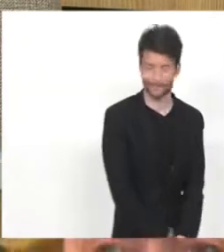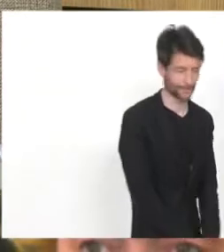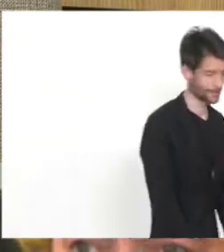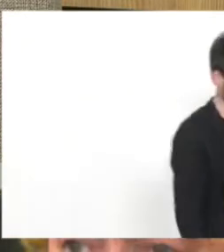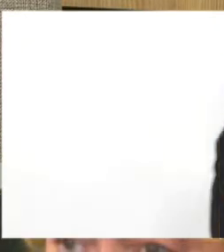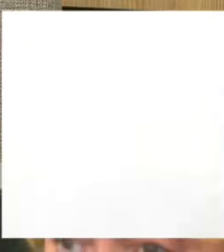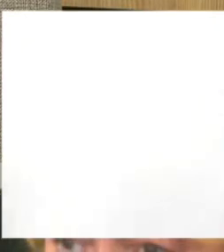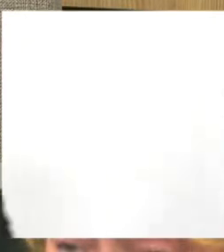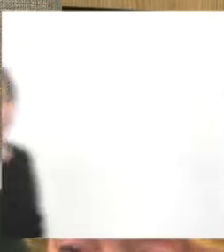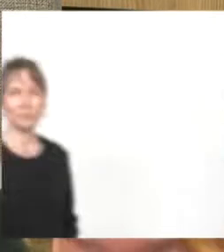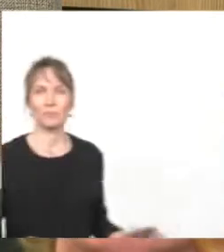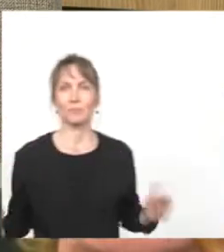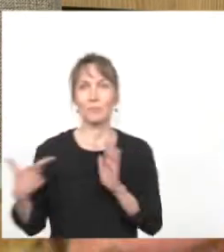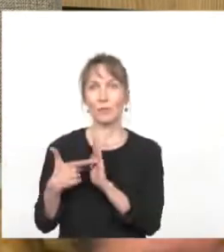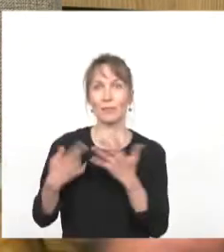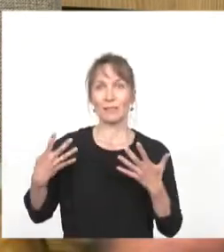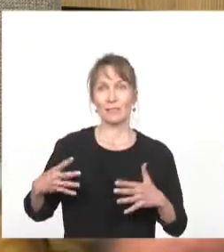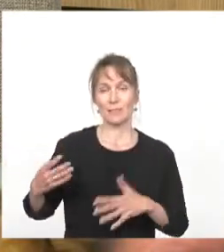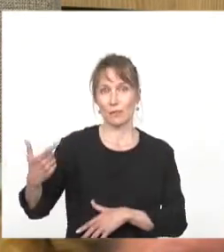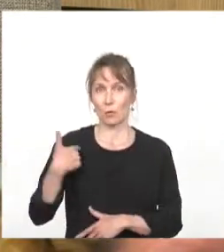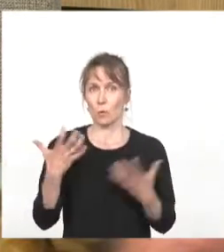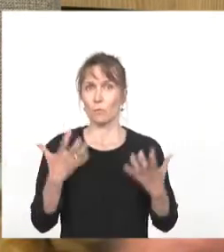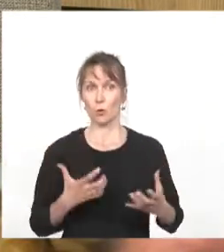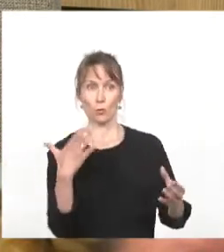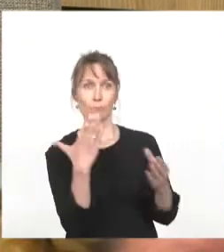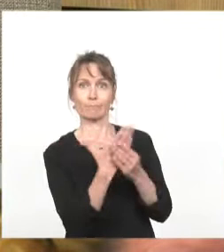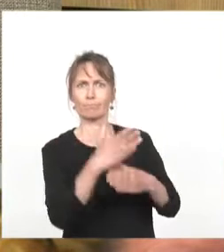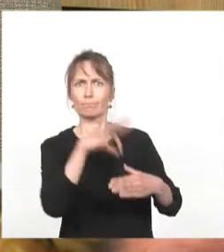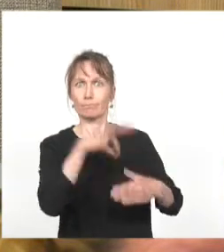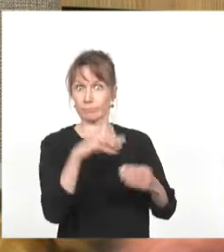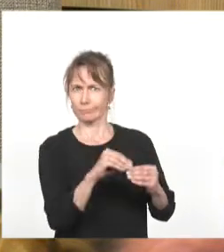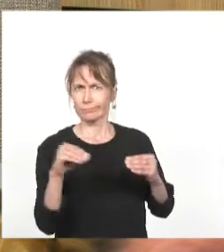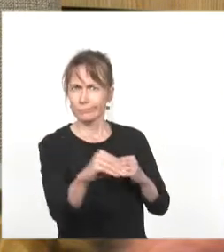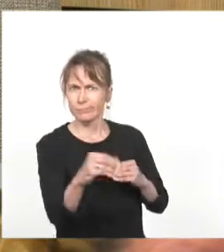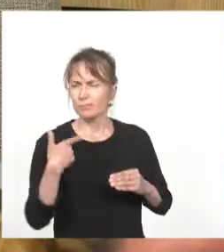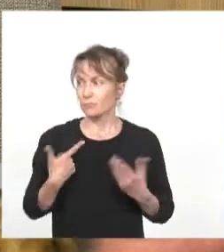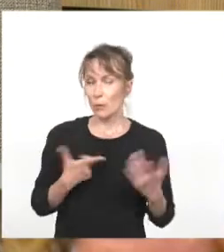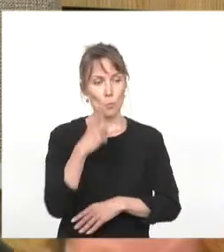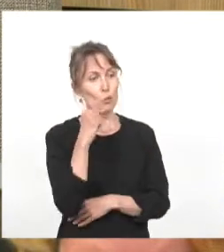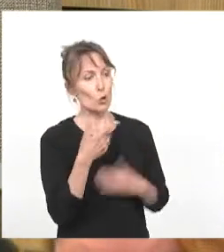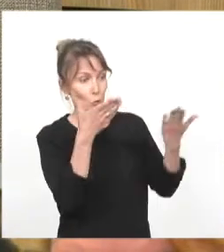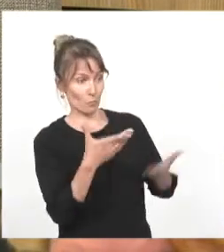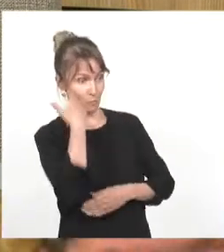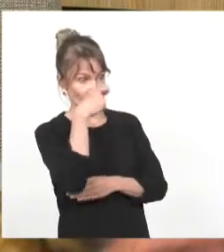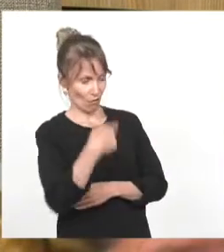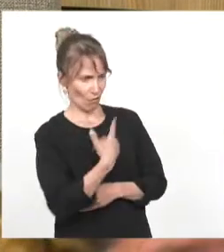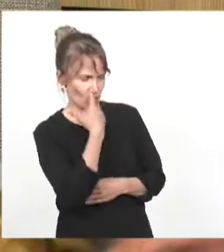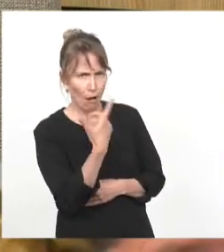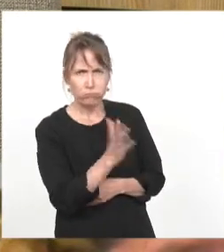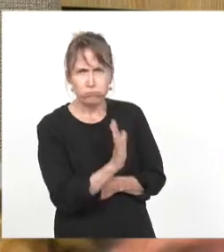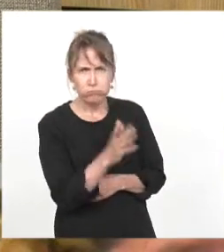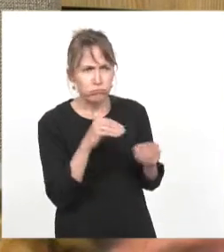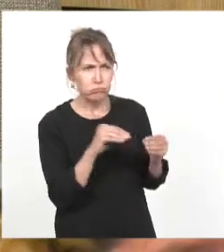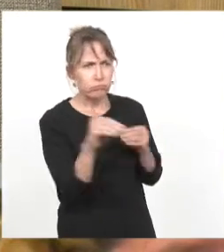2019, répondant à une demande de report de la délibération, vous affirmiez qu'il vous semblait paradoxal de demander un tel report compte tenu du